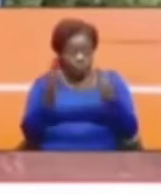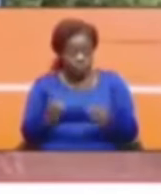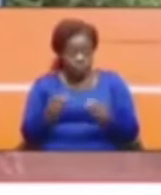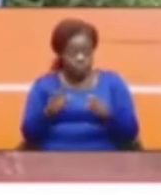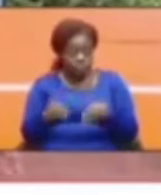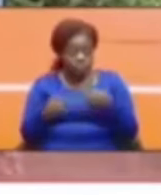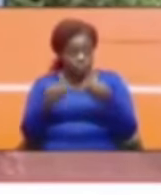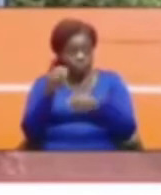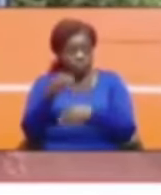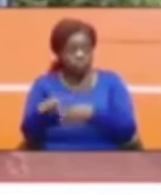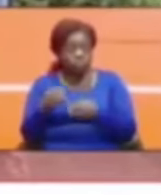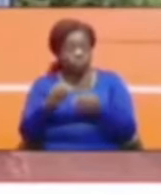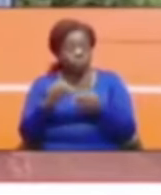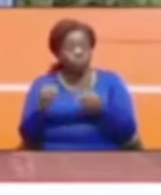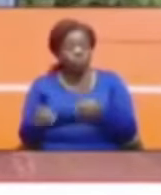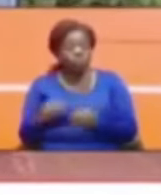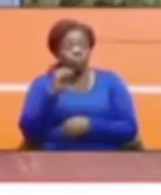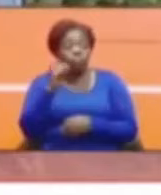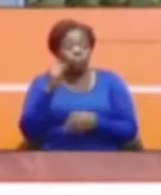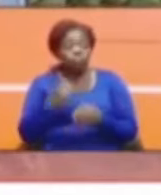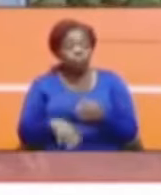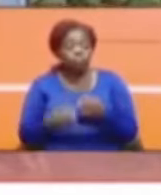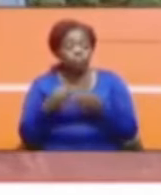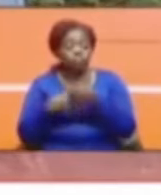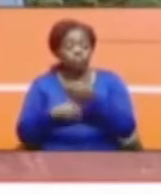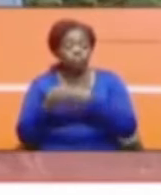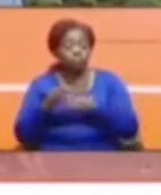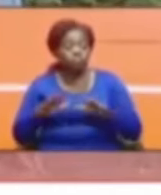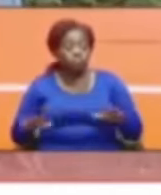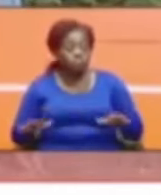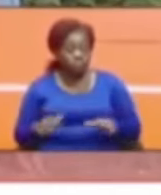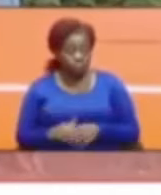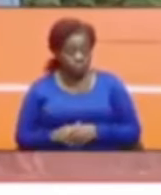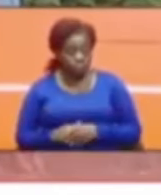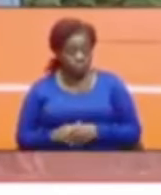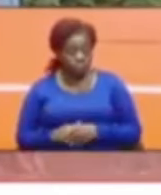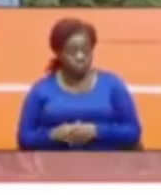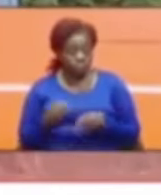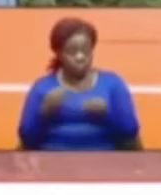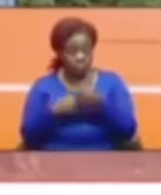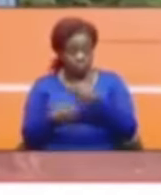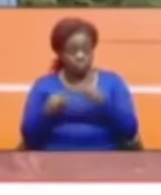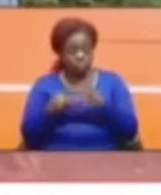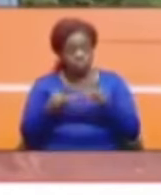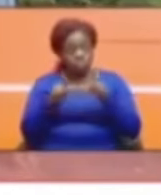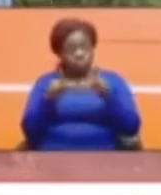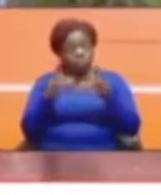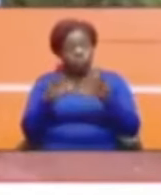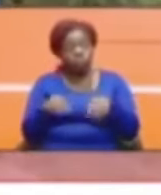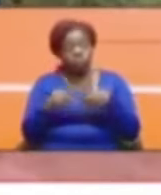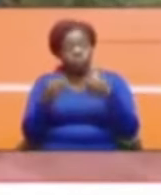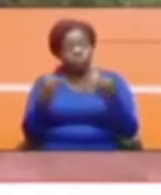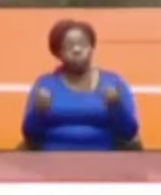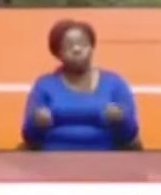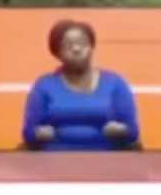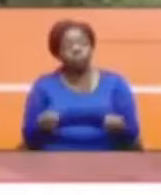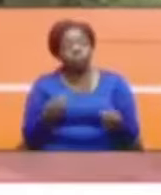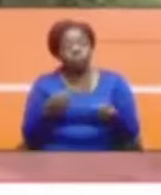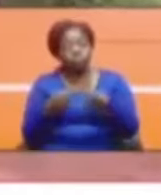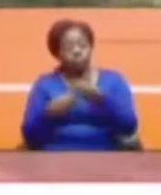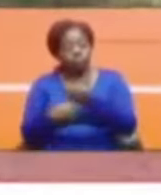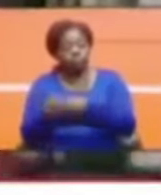Oyo omuwala jjajjaawe yagamba kamugulire ettaka. Nali mugulya nekyapa nakimwa kakati